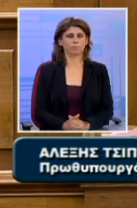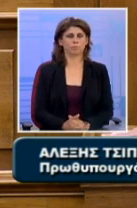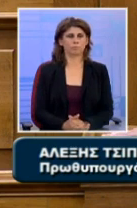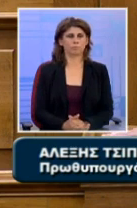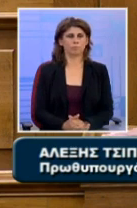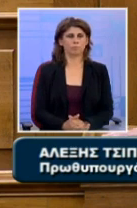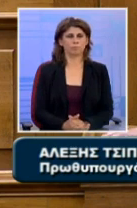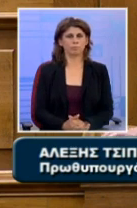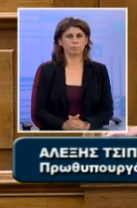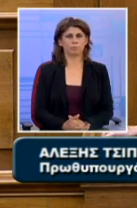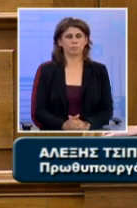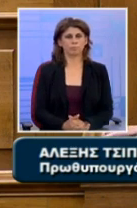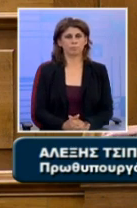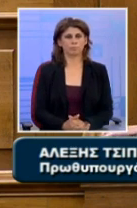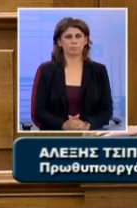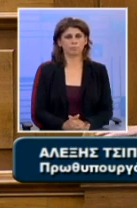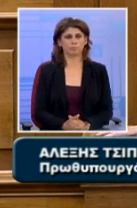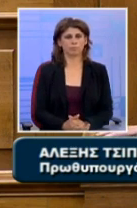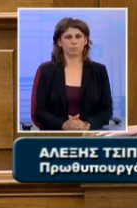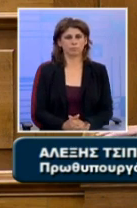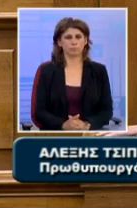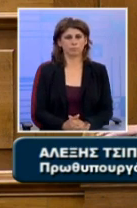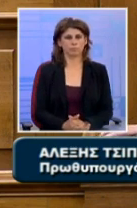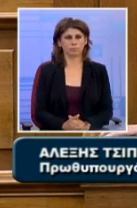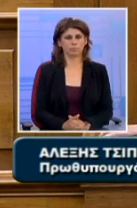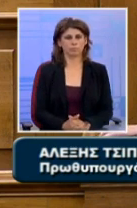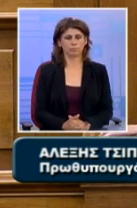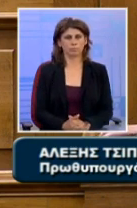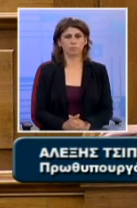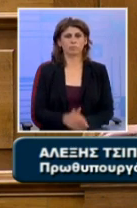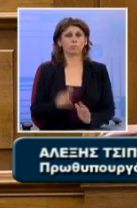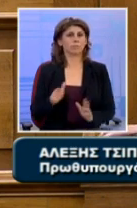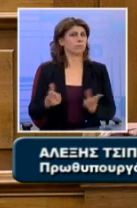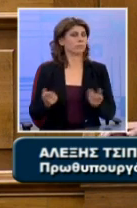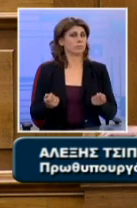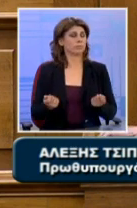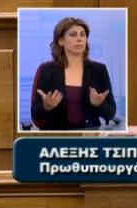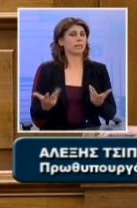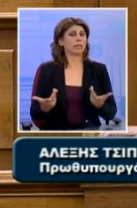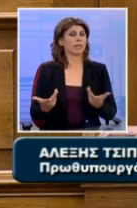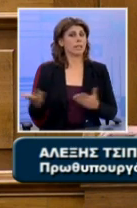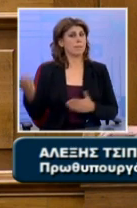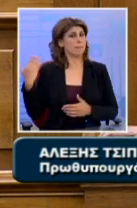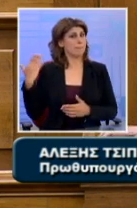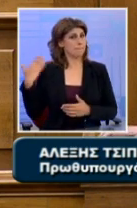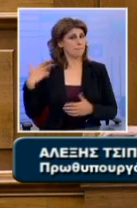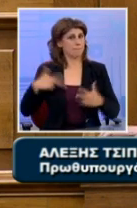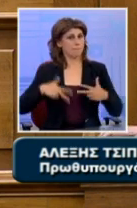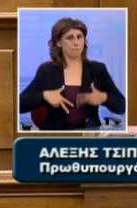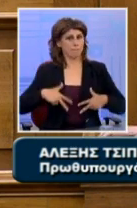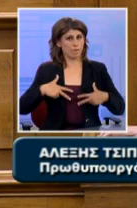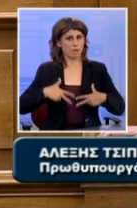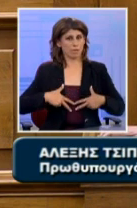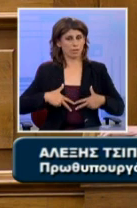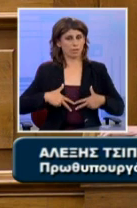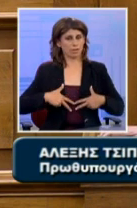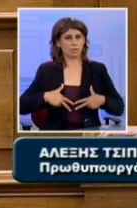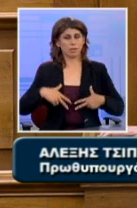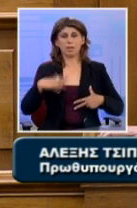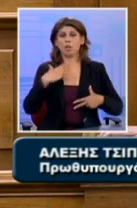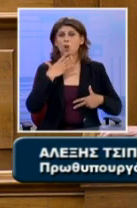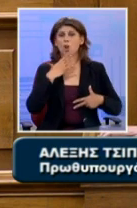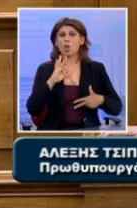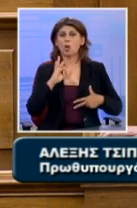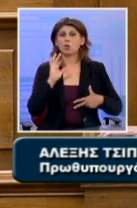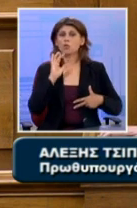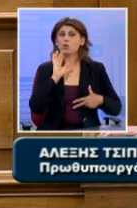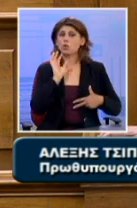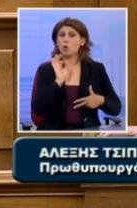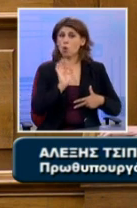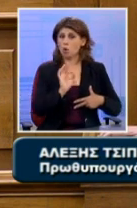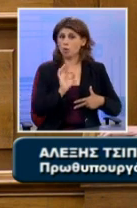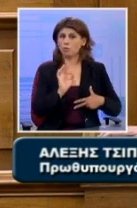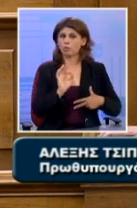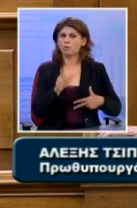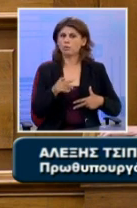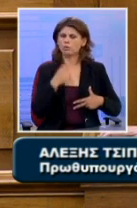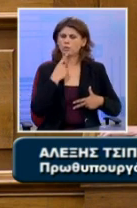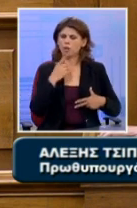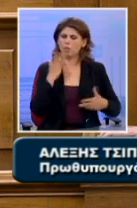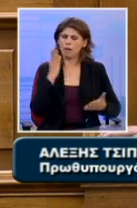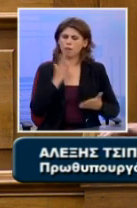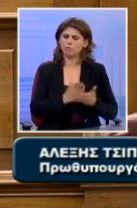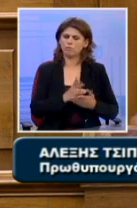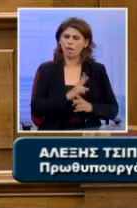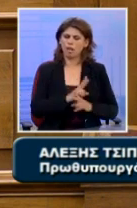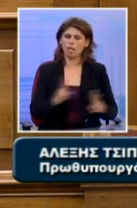Αυτό που συνέβαινε ήταν ότι η προηγούμενη κυβέρνηση, για λόγους σκοπιμότητας, και το λέμε ρητά